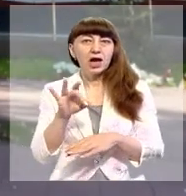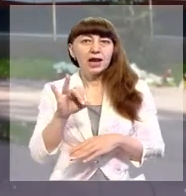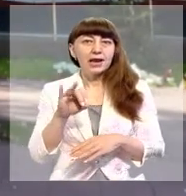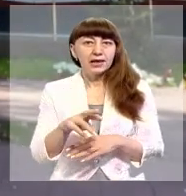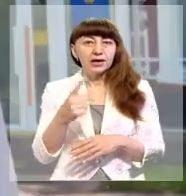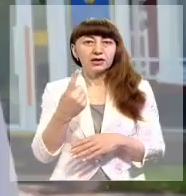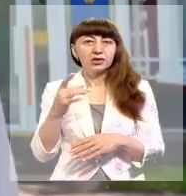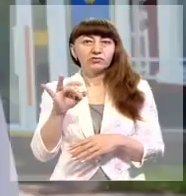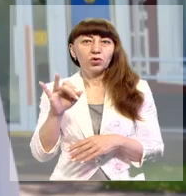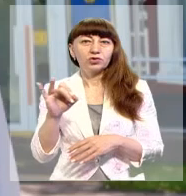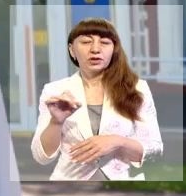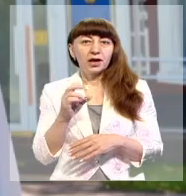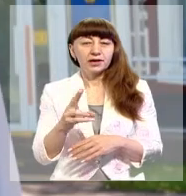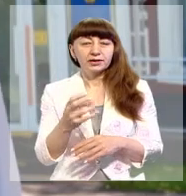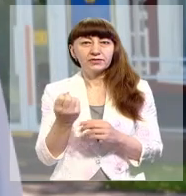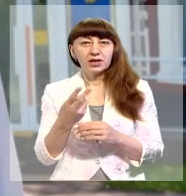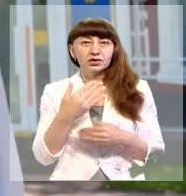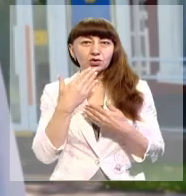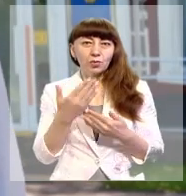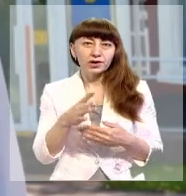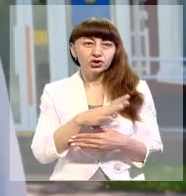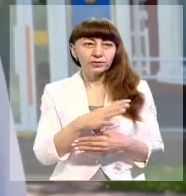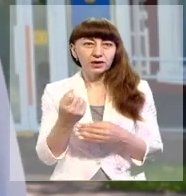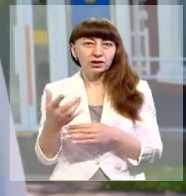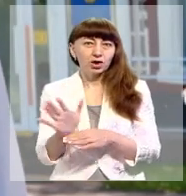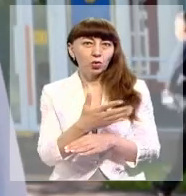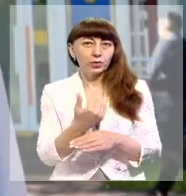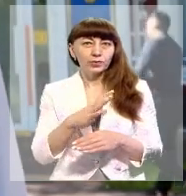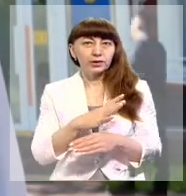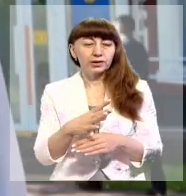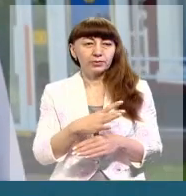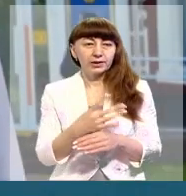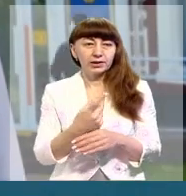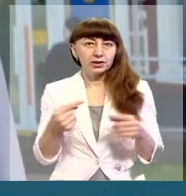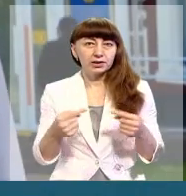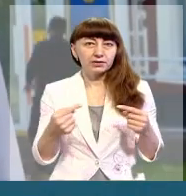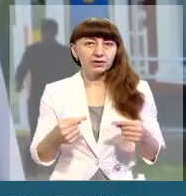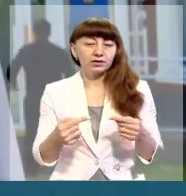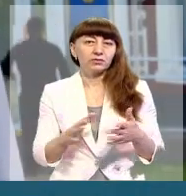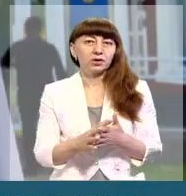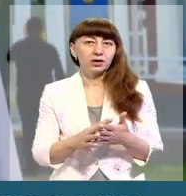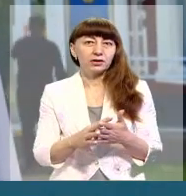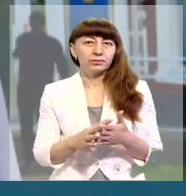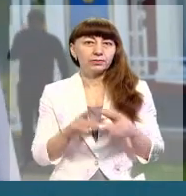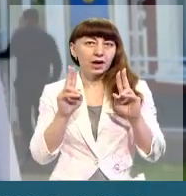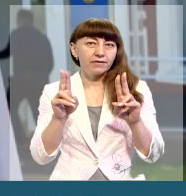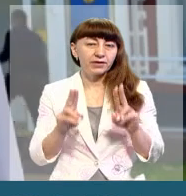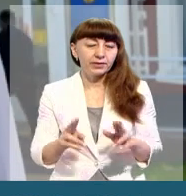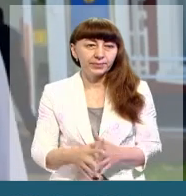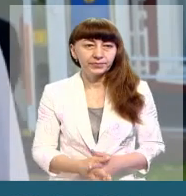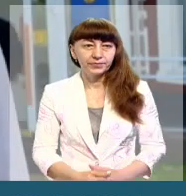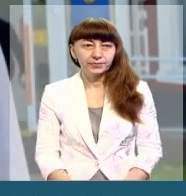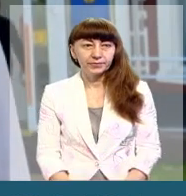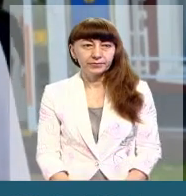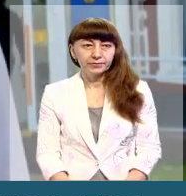12 өтініш түскен, кейбірі қабылданбады. Себебі ережеге сай келмейді. Бірі дауыс жинай алмады, ұсынылған жобалар барлығының қолдануға мүмкіндігі